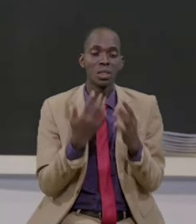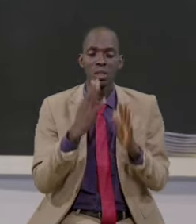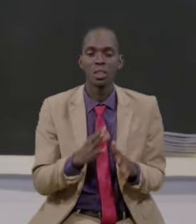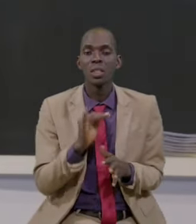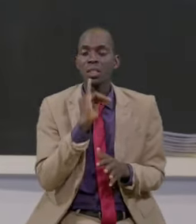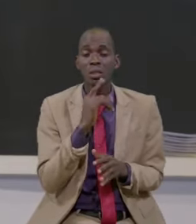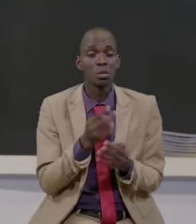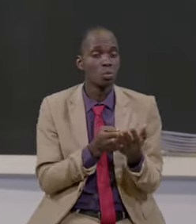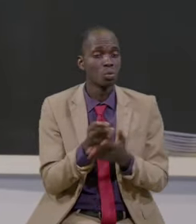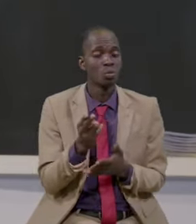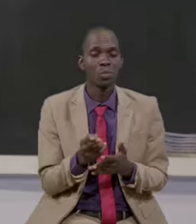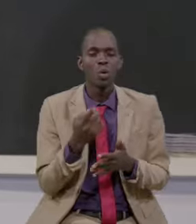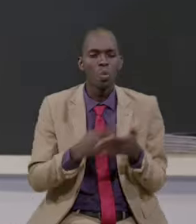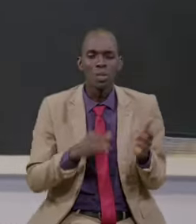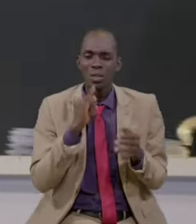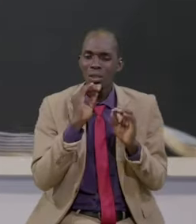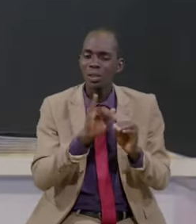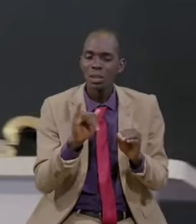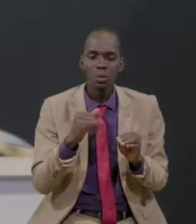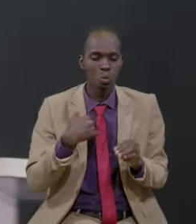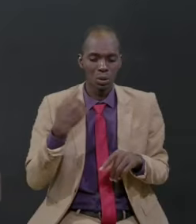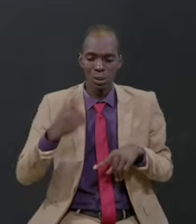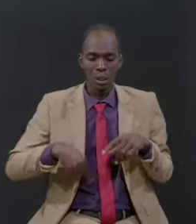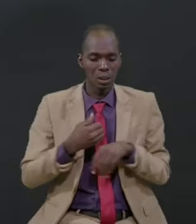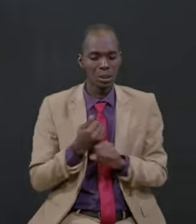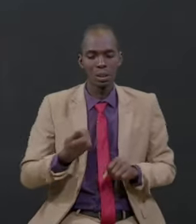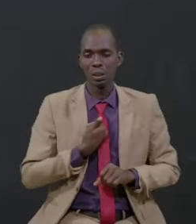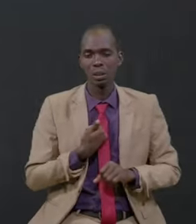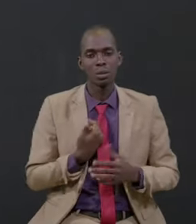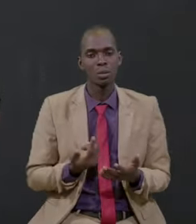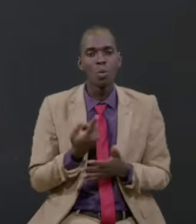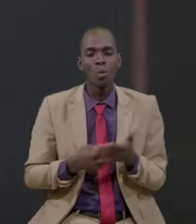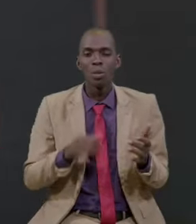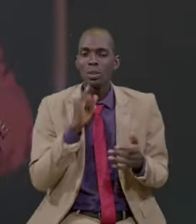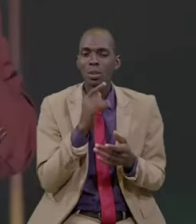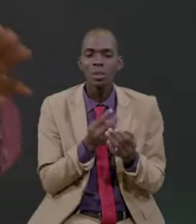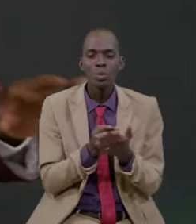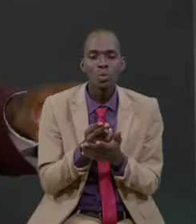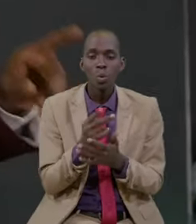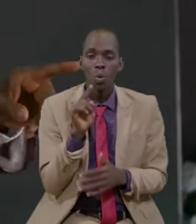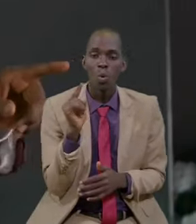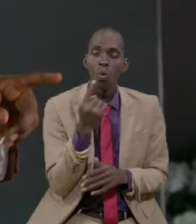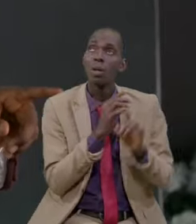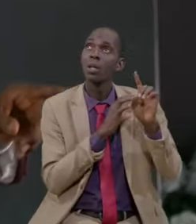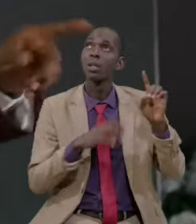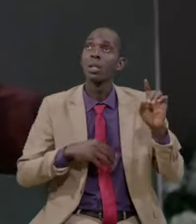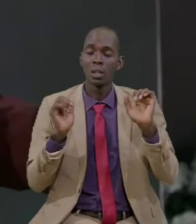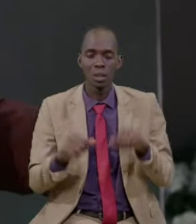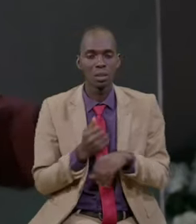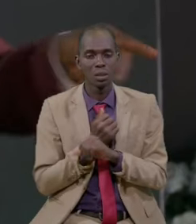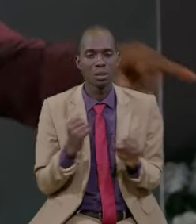pouvons pas nous sauver nous-mêmes. Quels sont les fondamentaux de l'évangile? Seul Christ peut sauver. Quels sont les